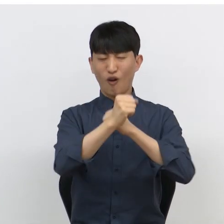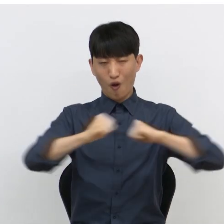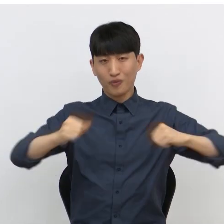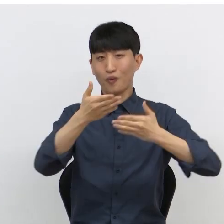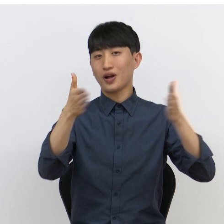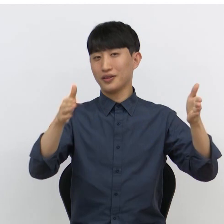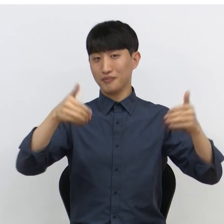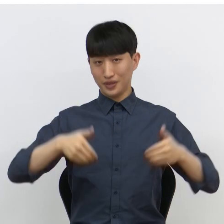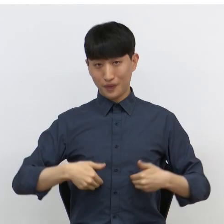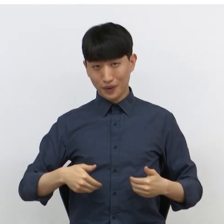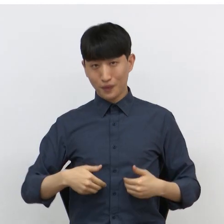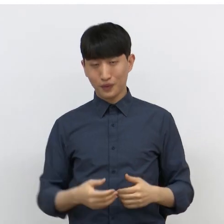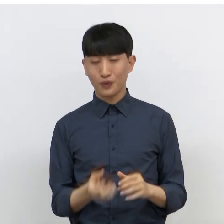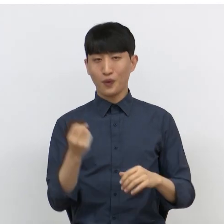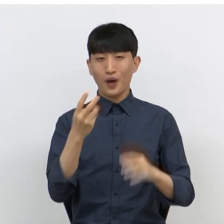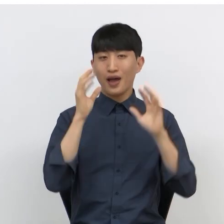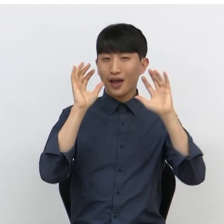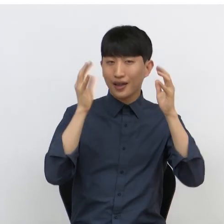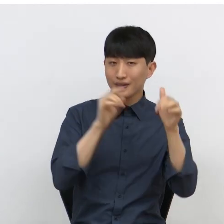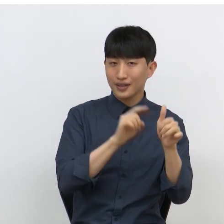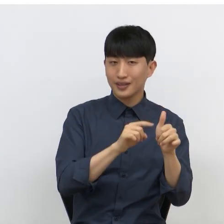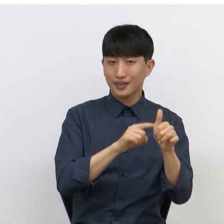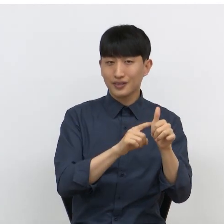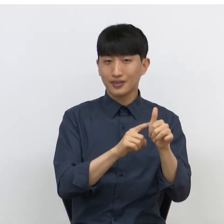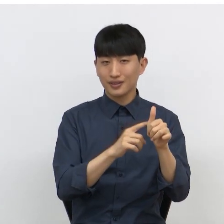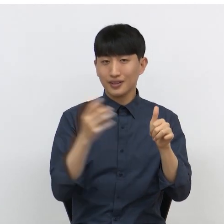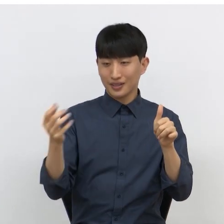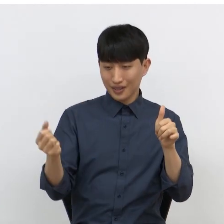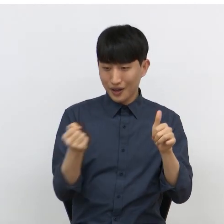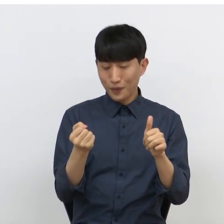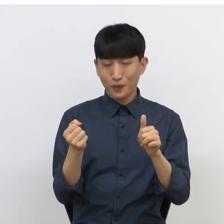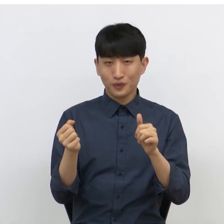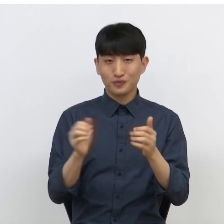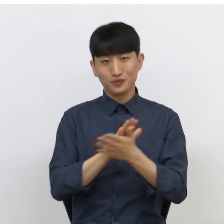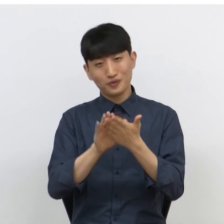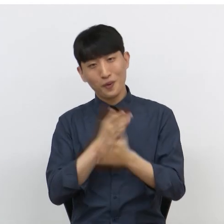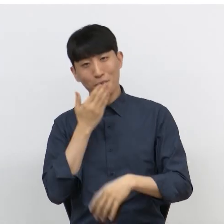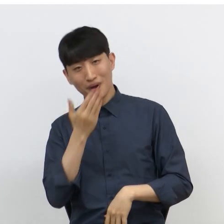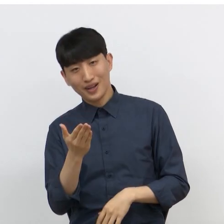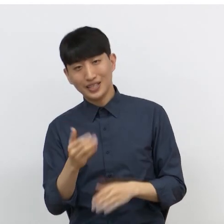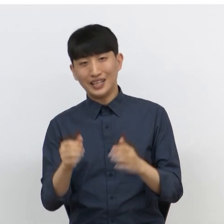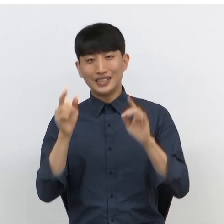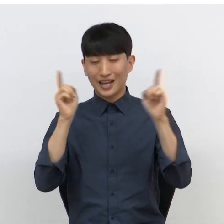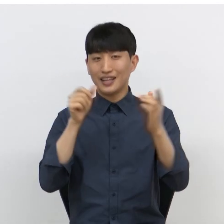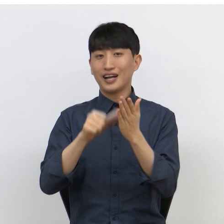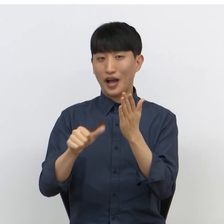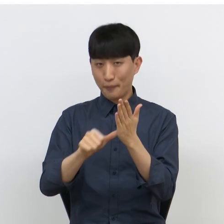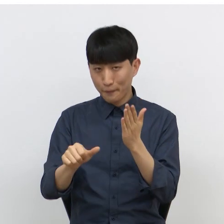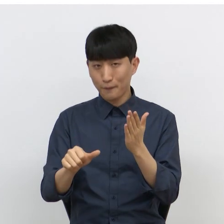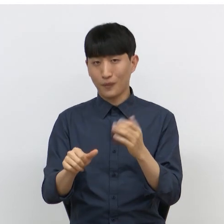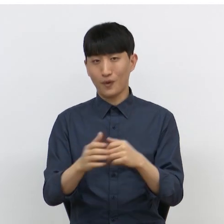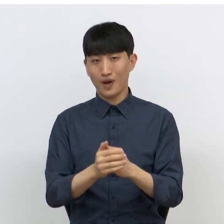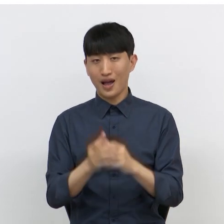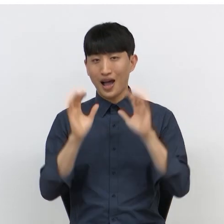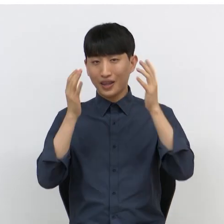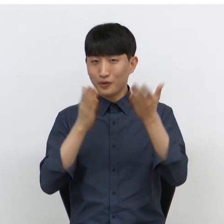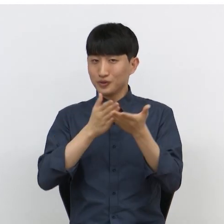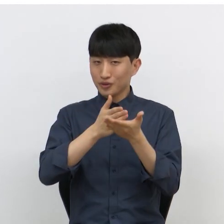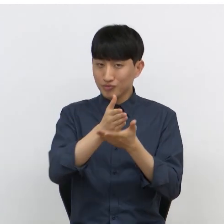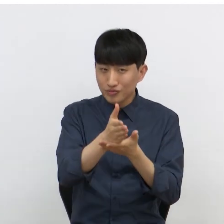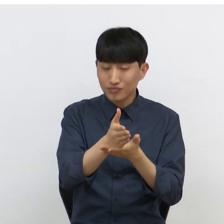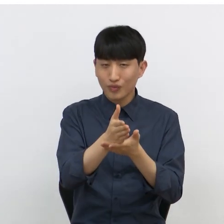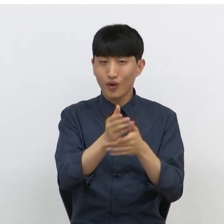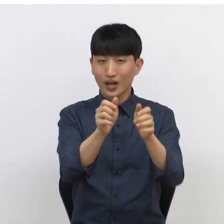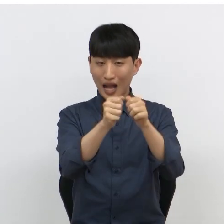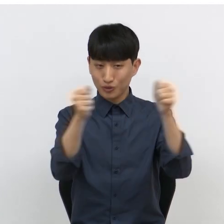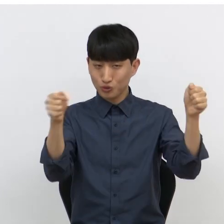아동들이 가지고 놀 수 있는, 즉 아동의 반응을 강화시킬 수 있는 장난감이나 아동용 가구를 구비하는